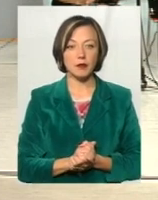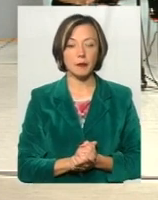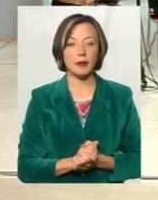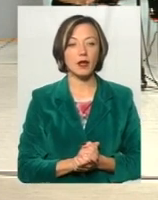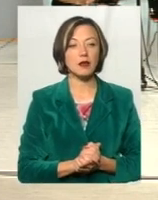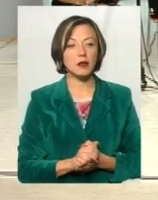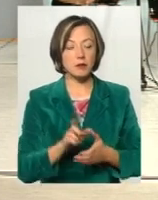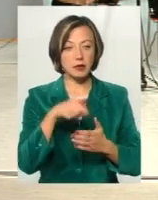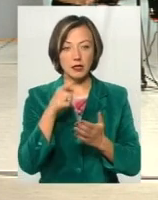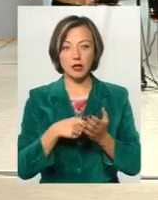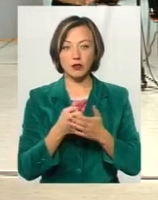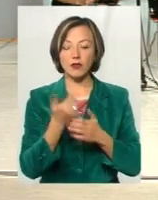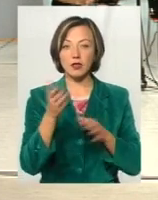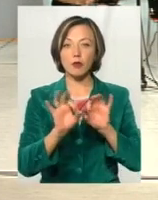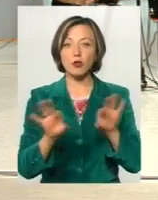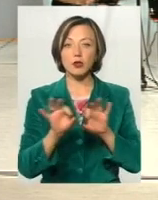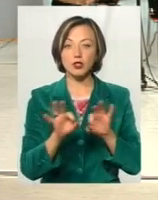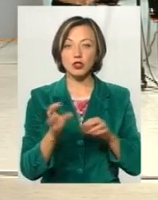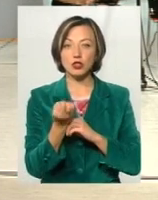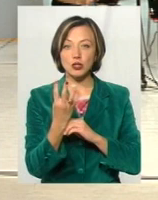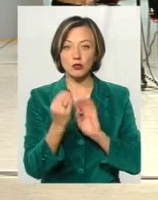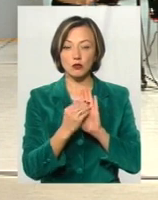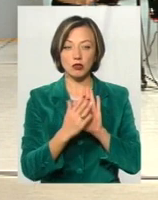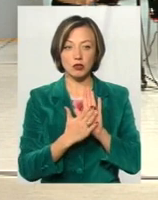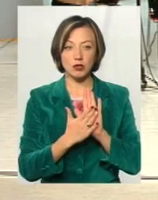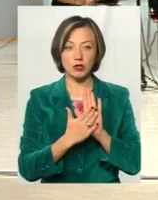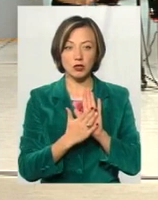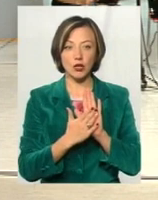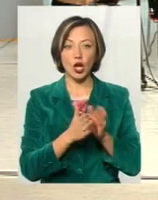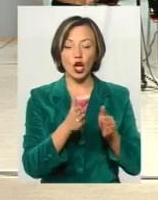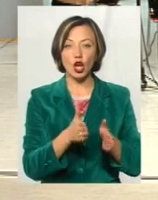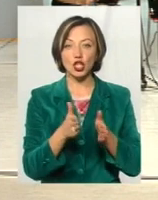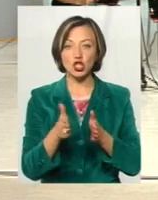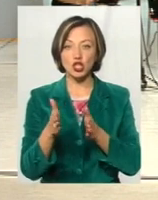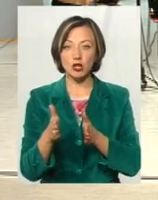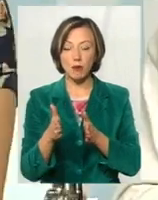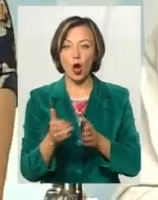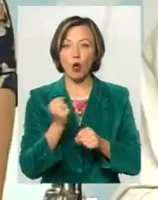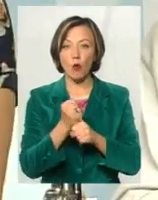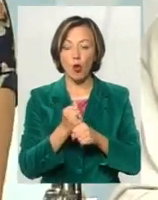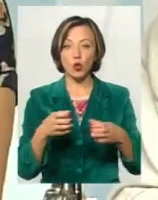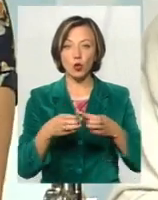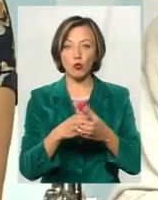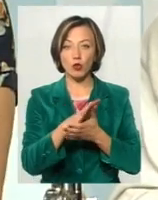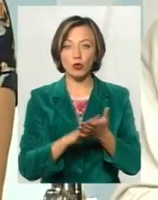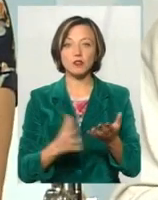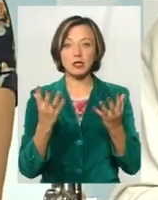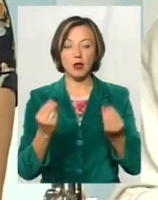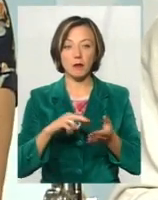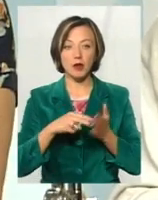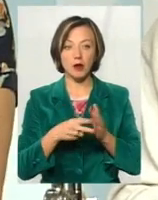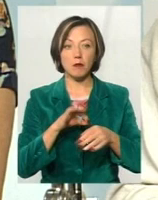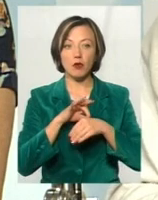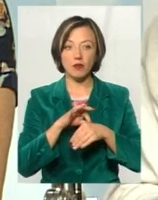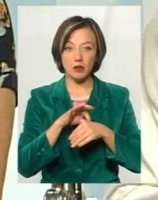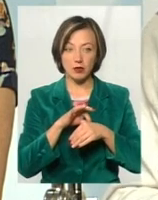питання. От прокоментуйте, будь ласка, 14-й пункт режим роботи групи продовженого дня. Значить, там передбачається